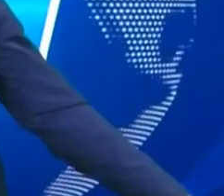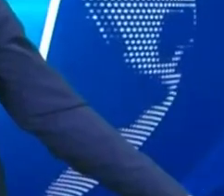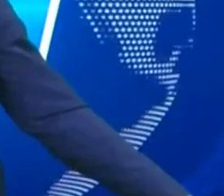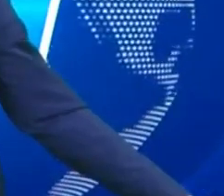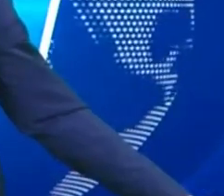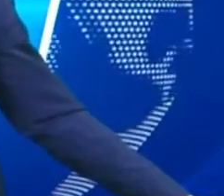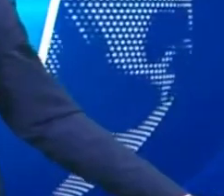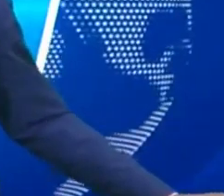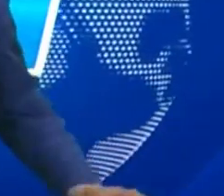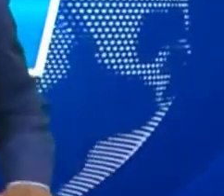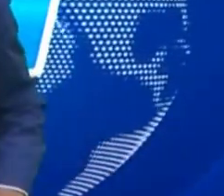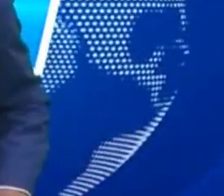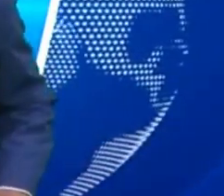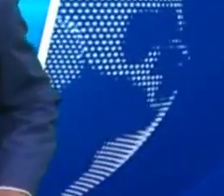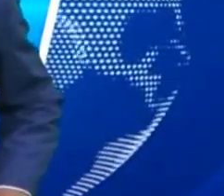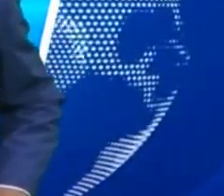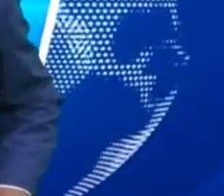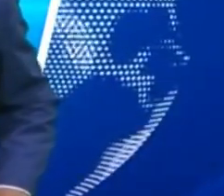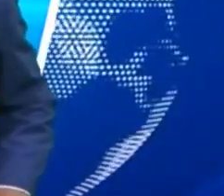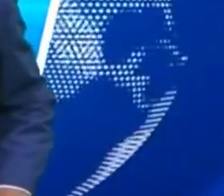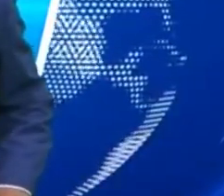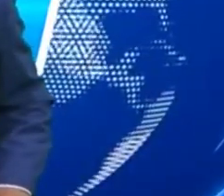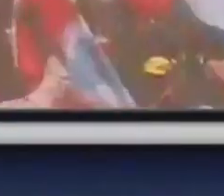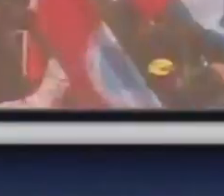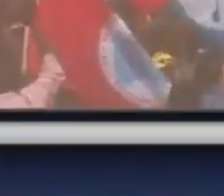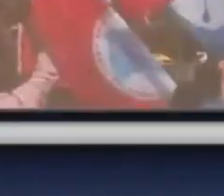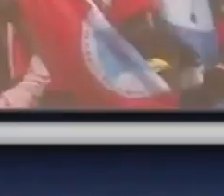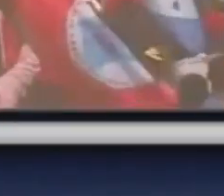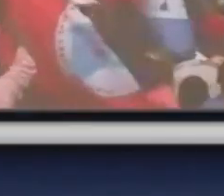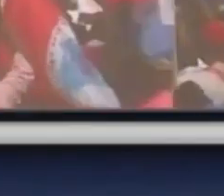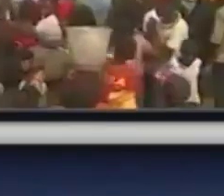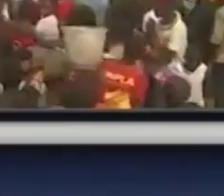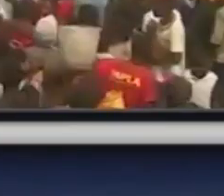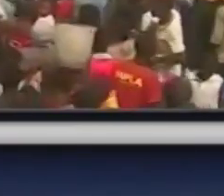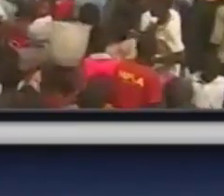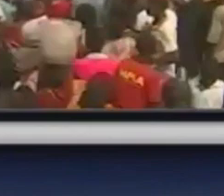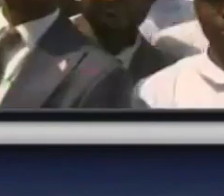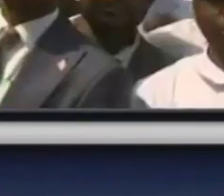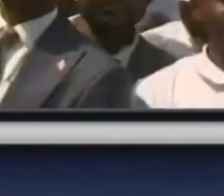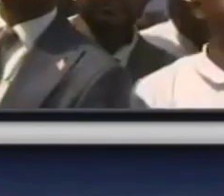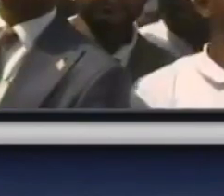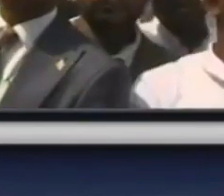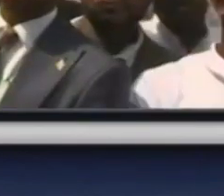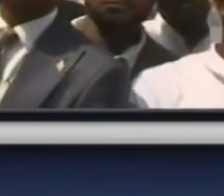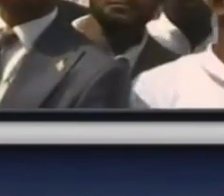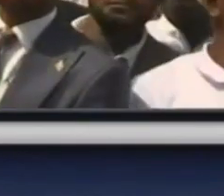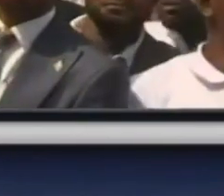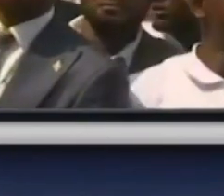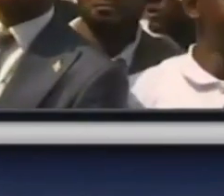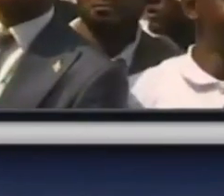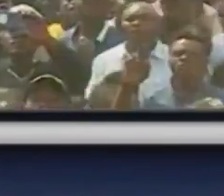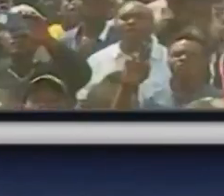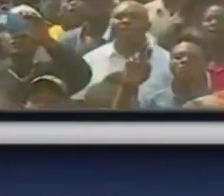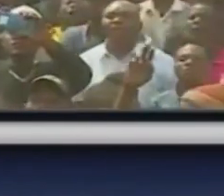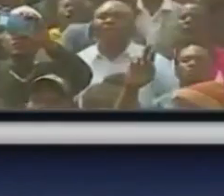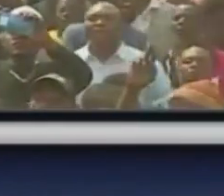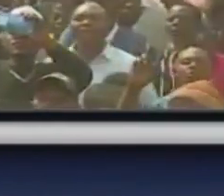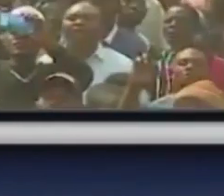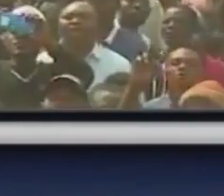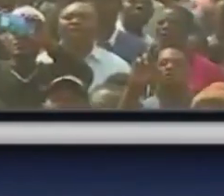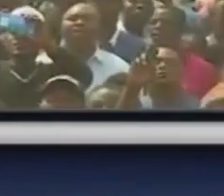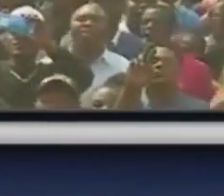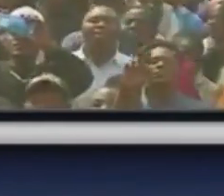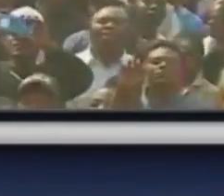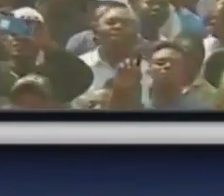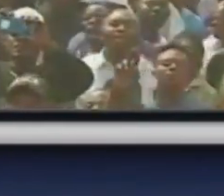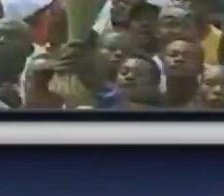Bonsoir et bienvenue à ce journal de 19h à la une de ces mardis. Sans audience ni protocole, le président de la RDC pendant plusieurs minutes a discuté